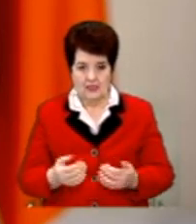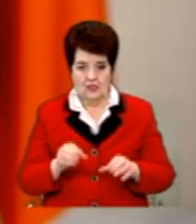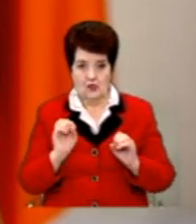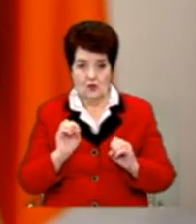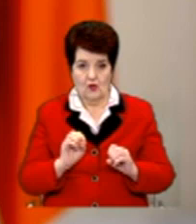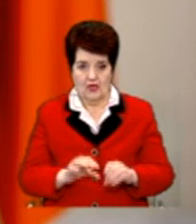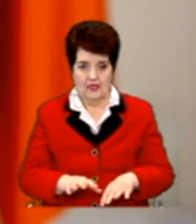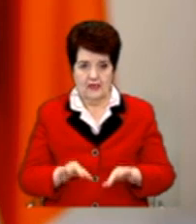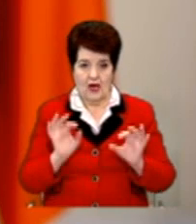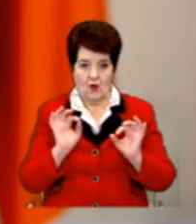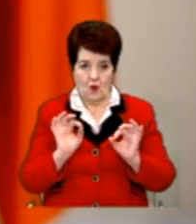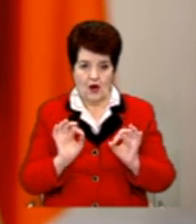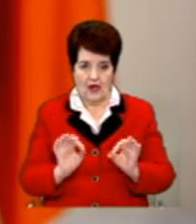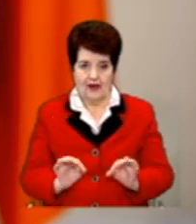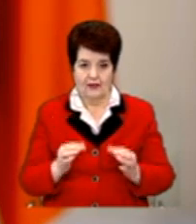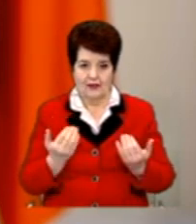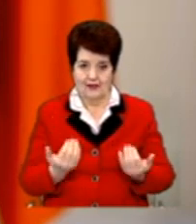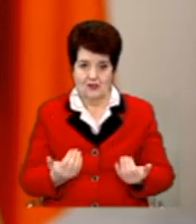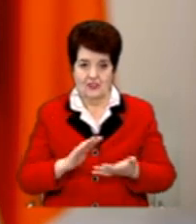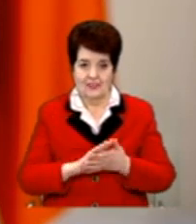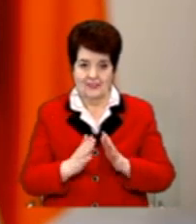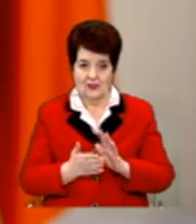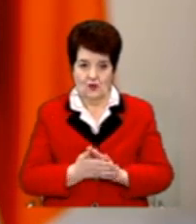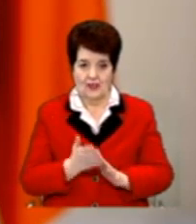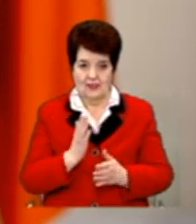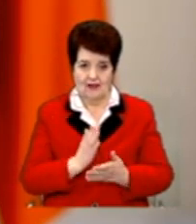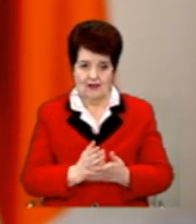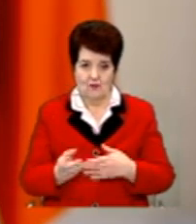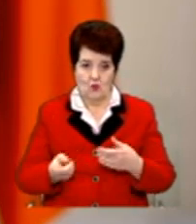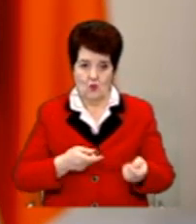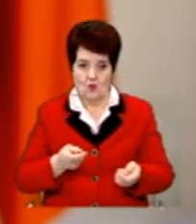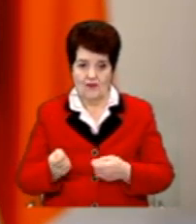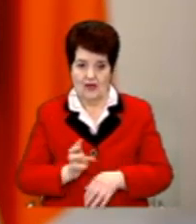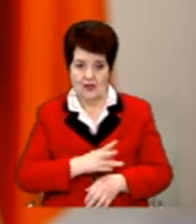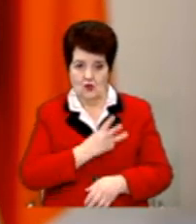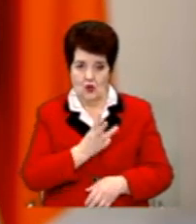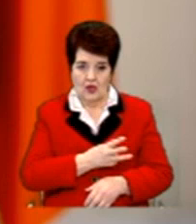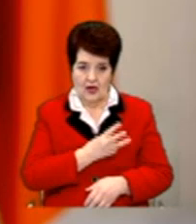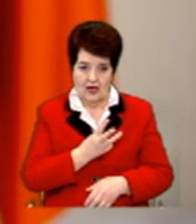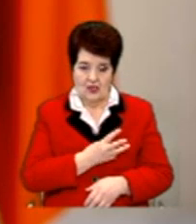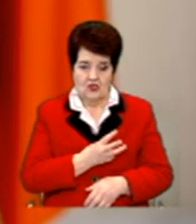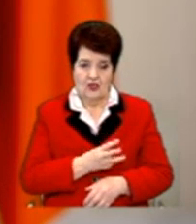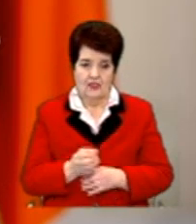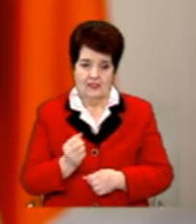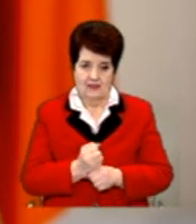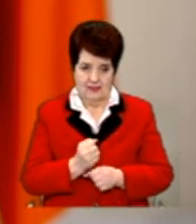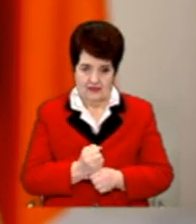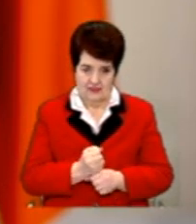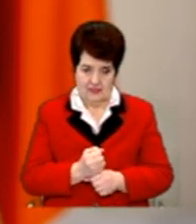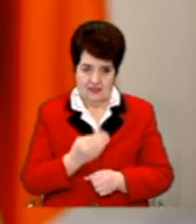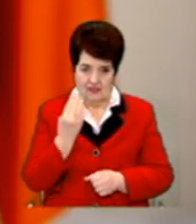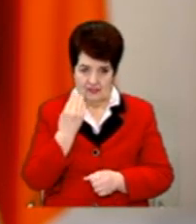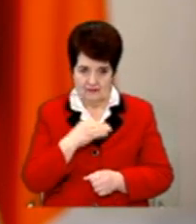soluția corectă în această situație în care avem un guvern care dorește să miște lucrurile,